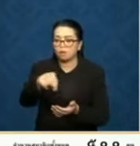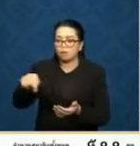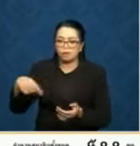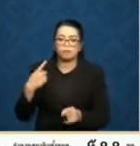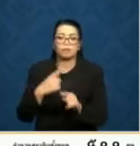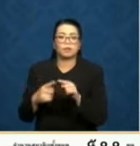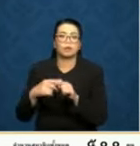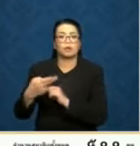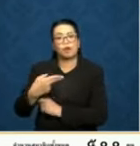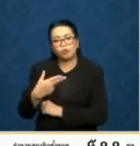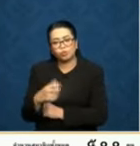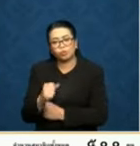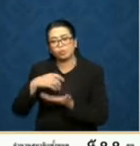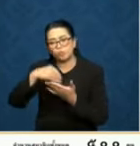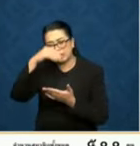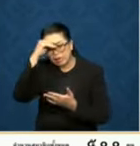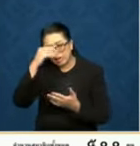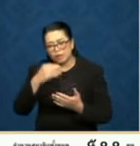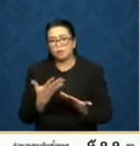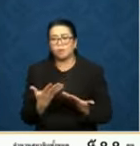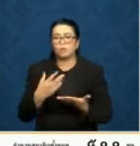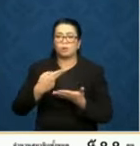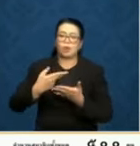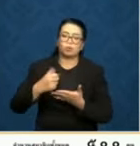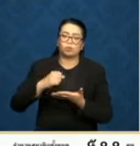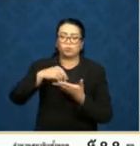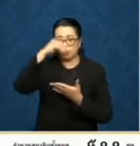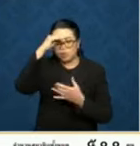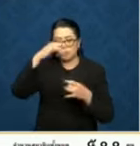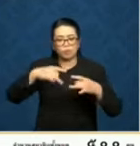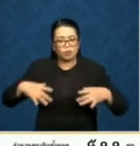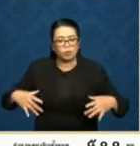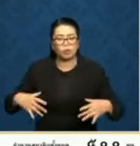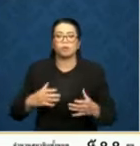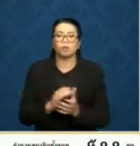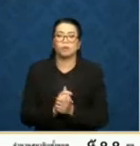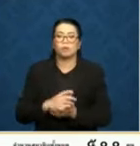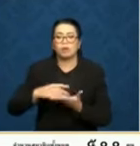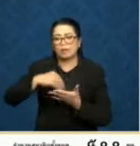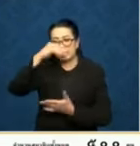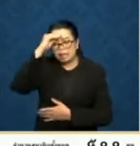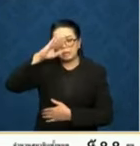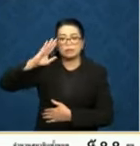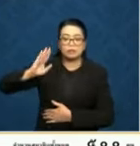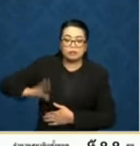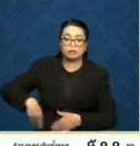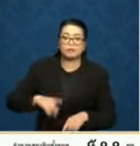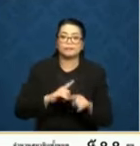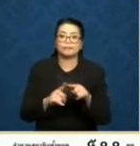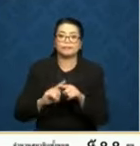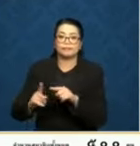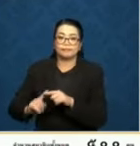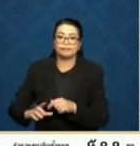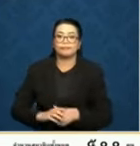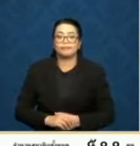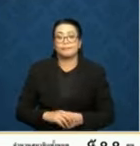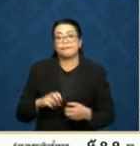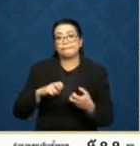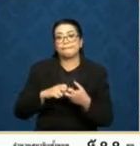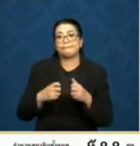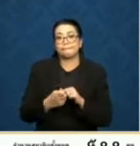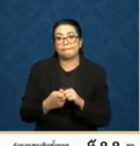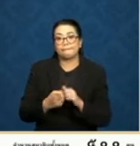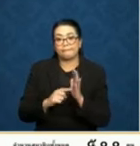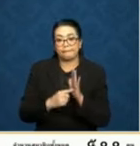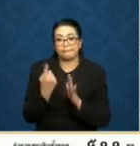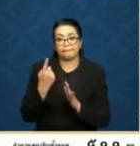เรื่องหลักสูตรที่ไม่ตอบโจทย์ต่อการเปลี่ยนแลงของอนาคตบนโกข้หน้าปัหาแล้นี้ไมใชเพื่